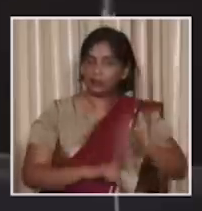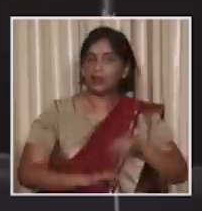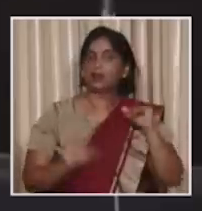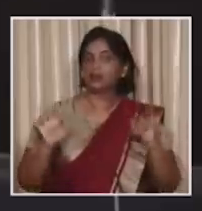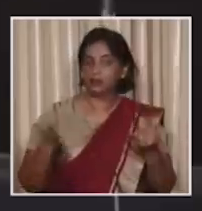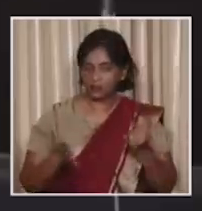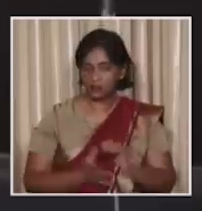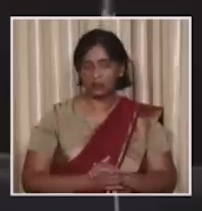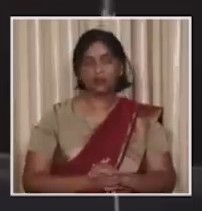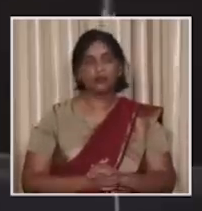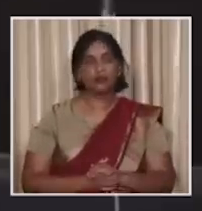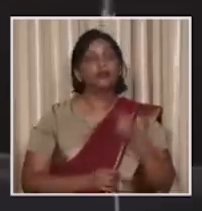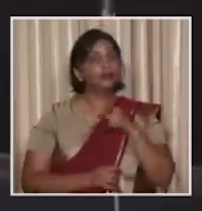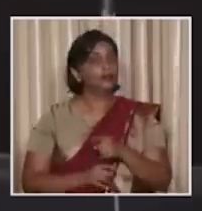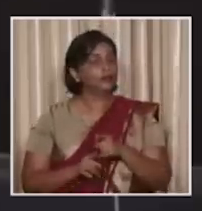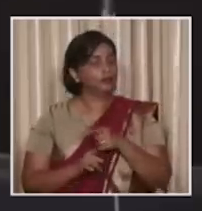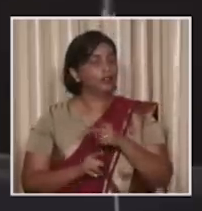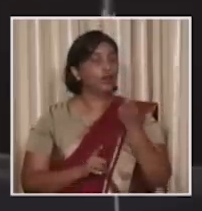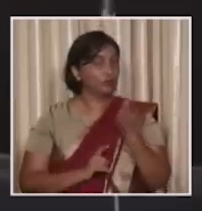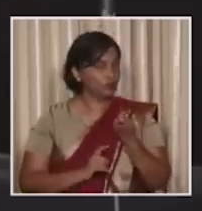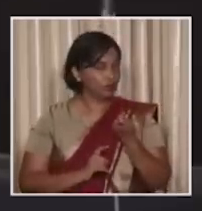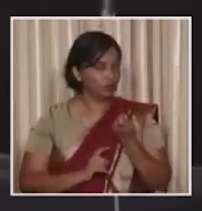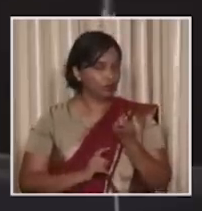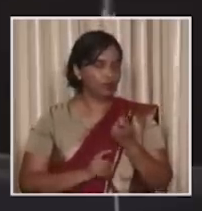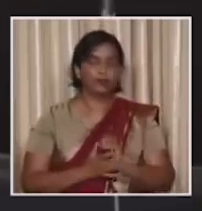16,600ක්. මෙන්න මේ මුදල